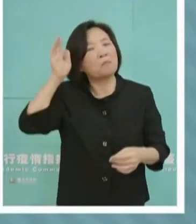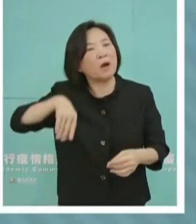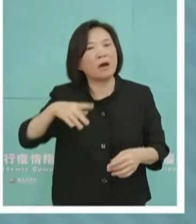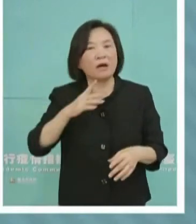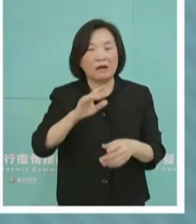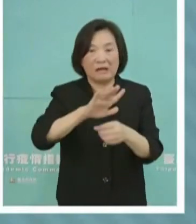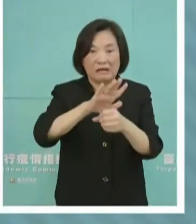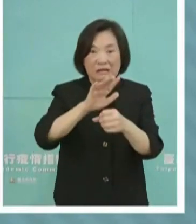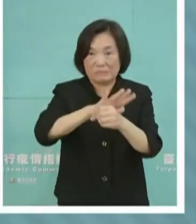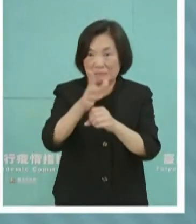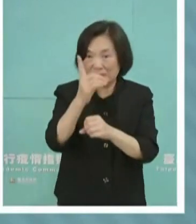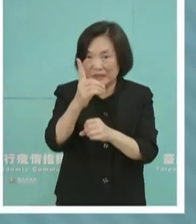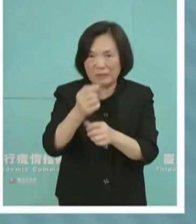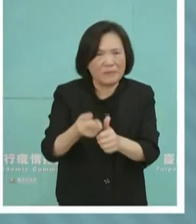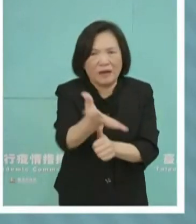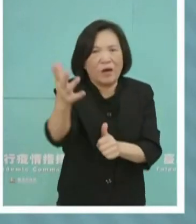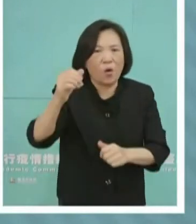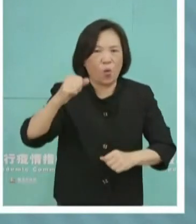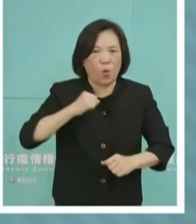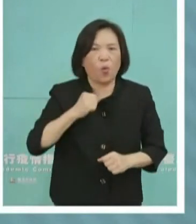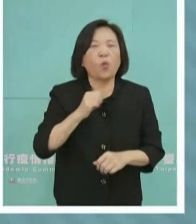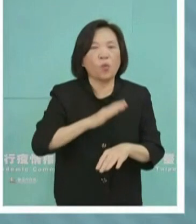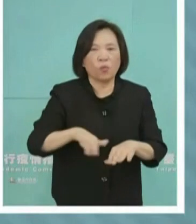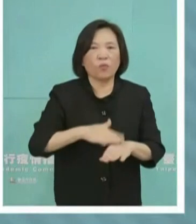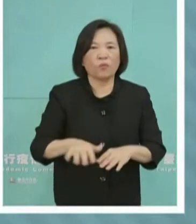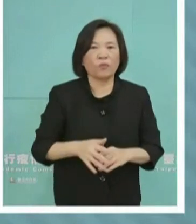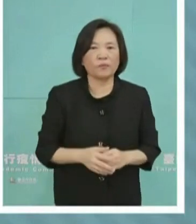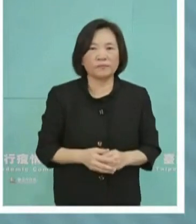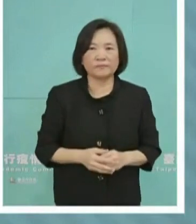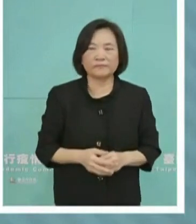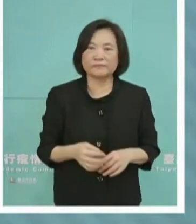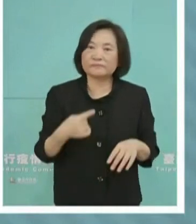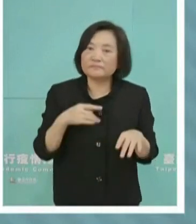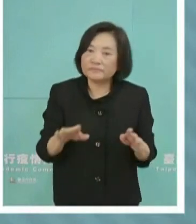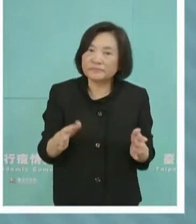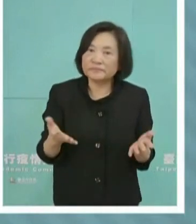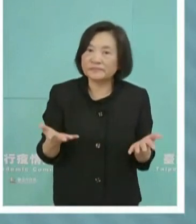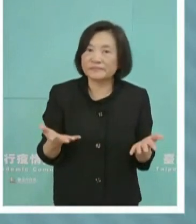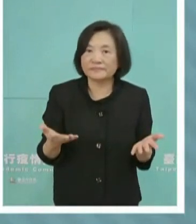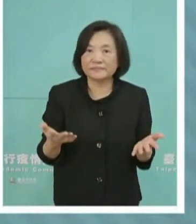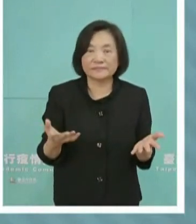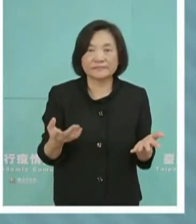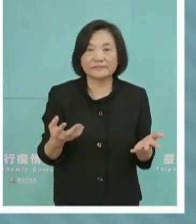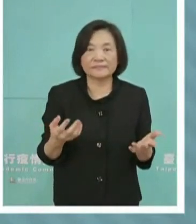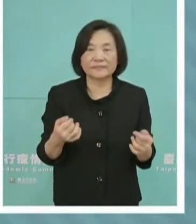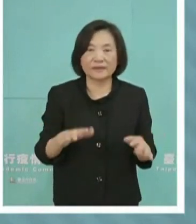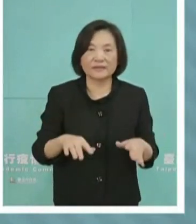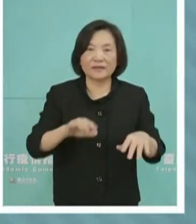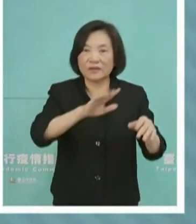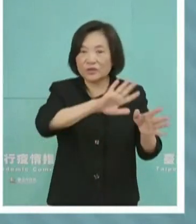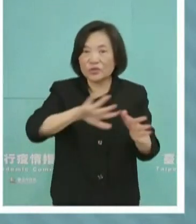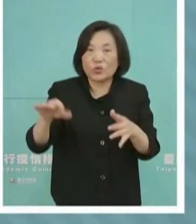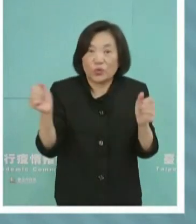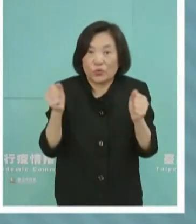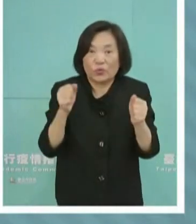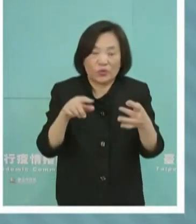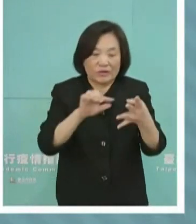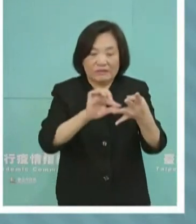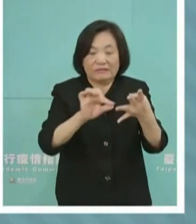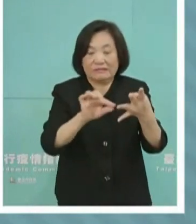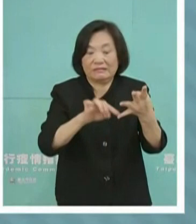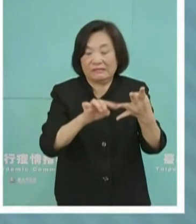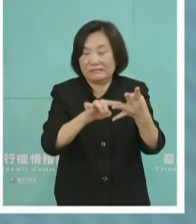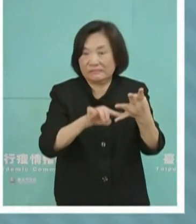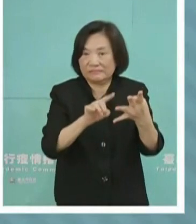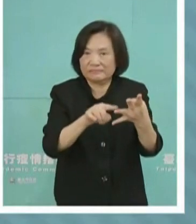度相当快，哦，那所以还是这样的哦。在秋冬之前，你在